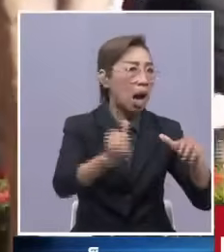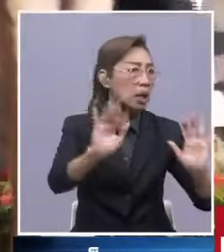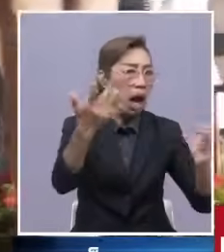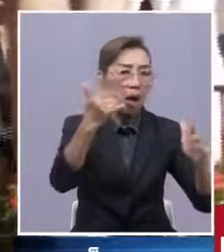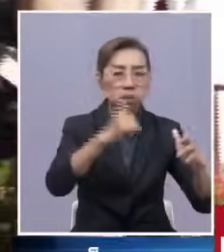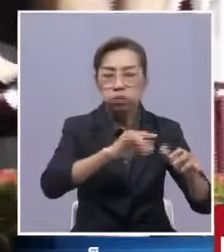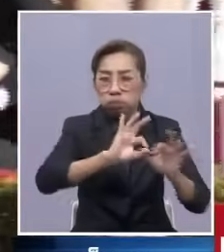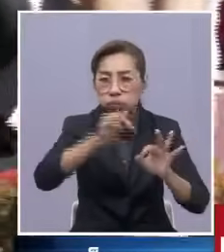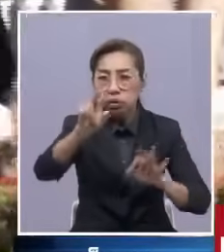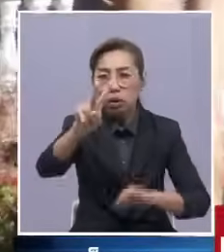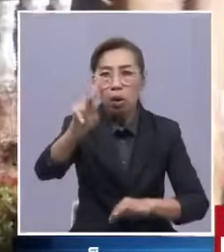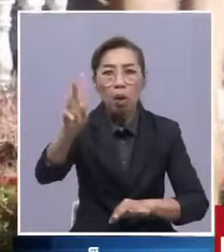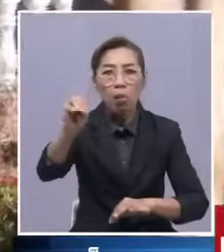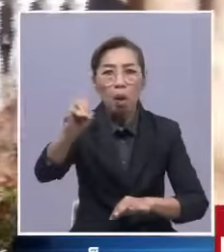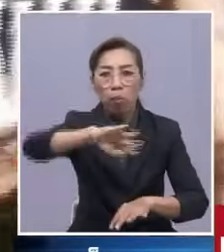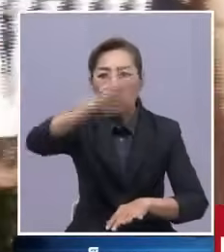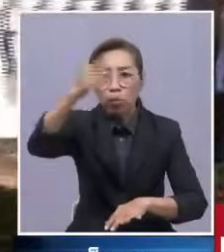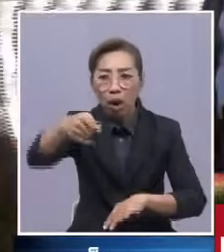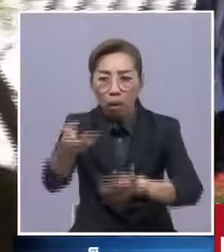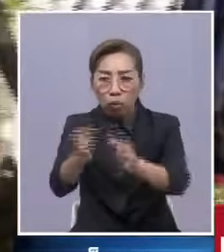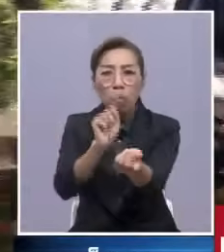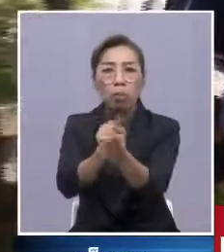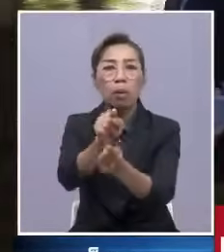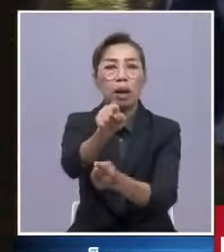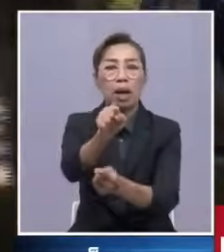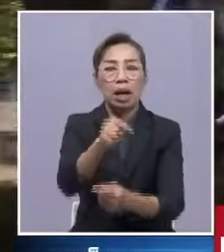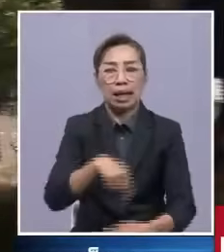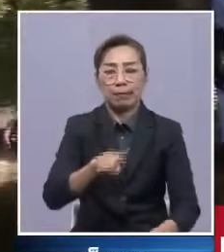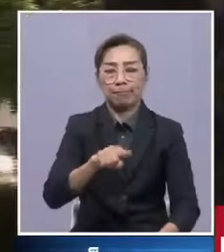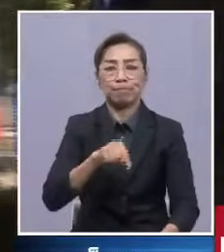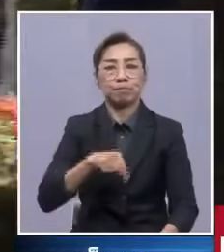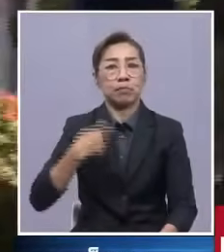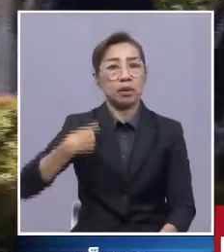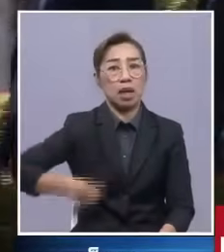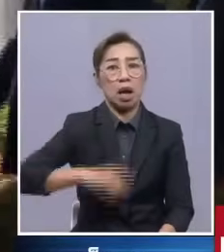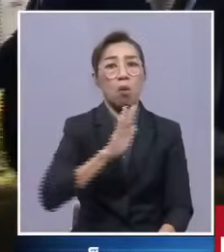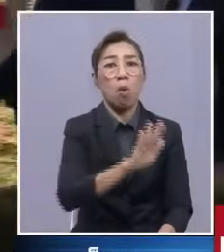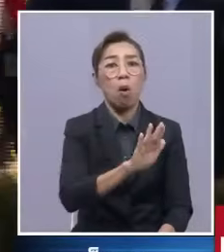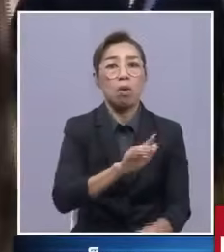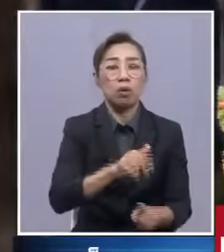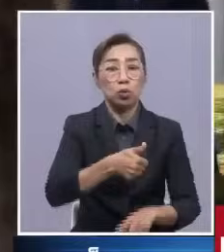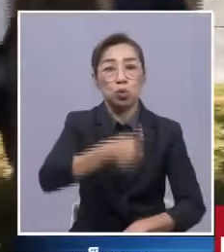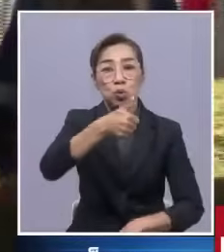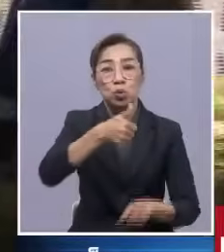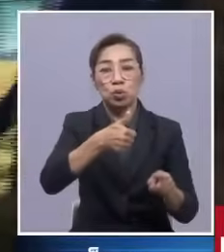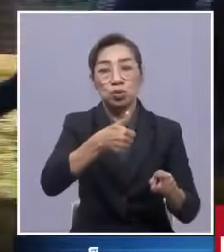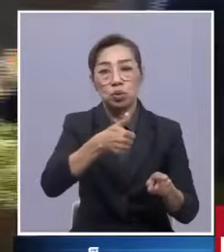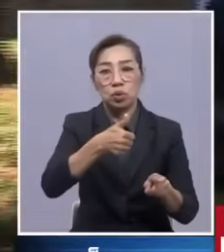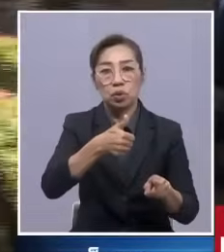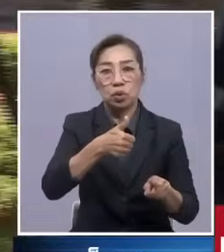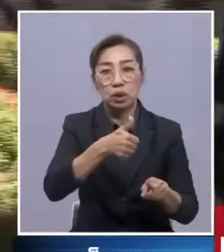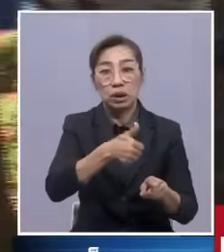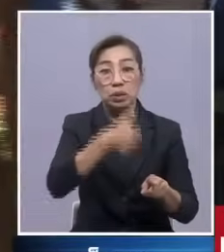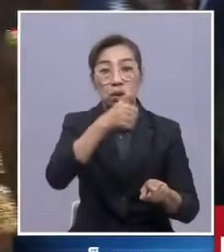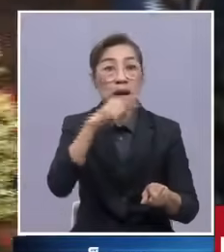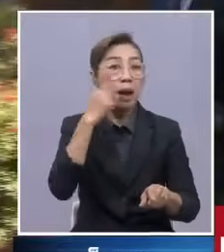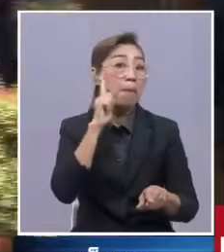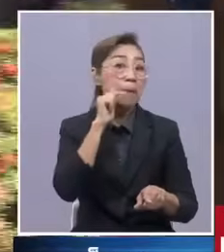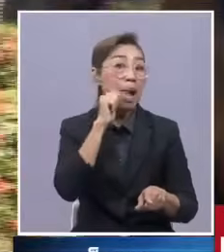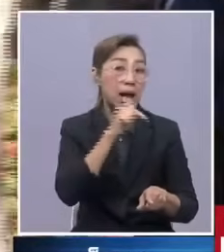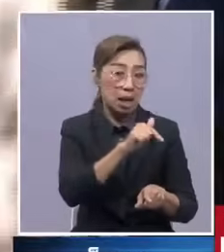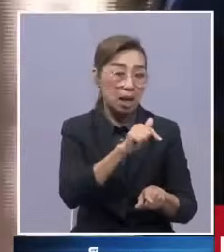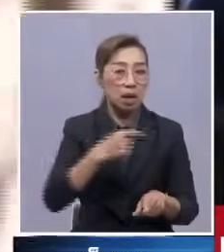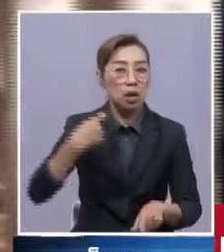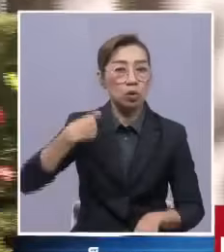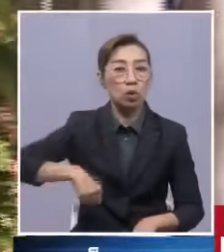ตรบนภูเหล็กไฟนะครับโดยข้อกล่าวหาตามทนายของฝ่ายแม่น้องชมพู่นะครับก็คือทน